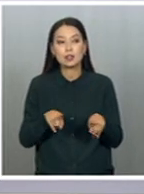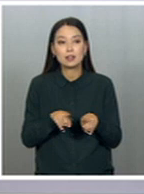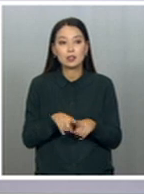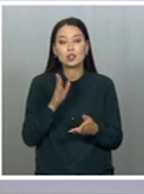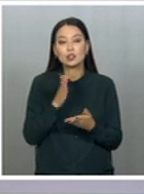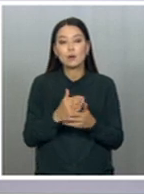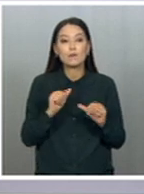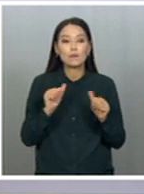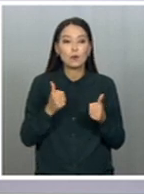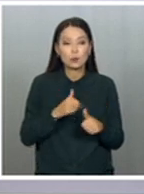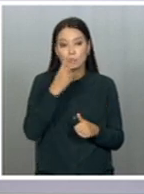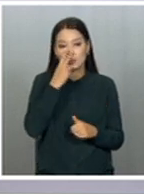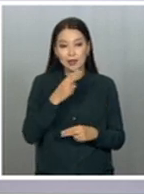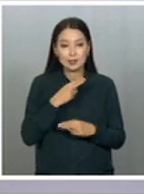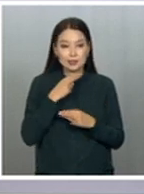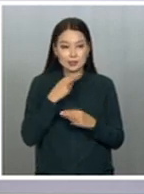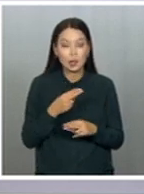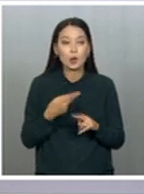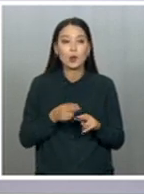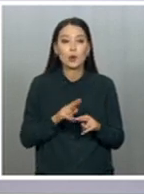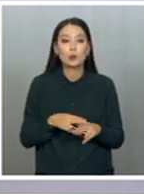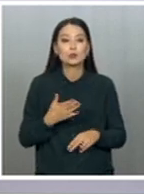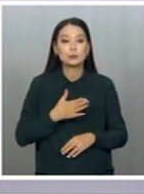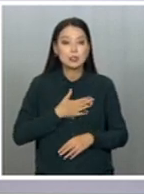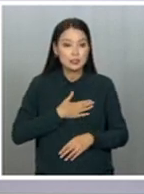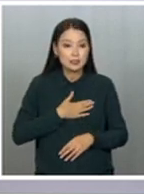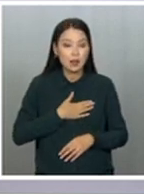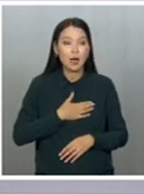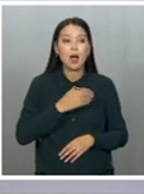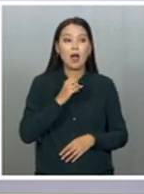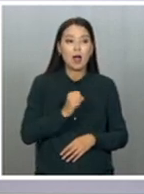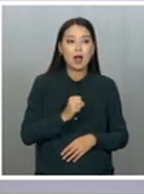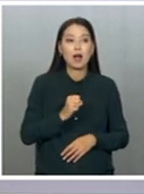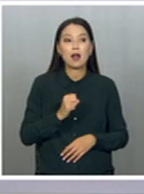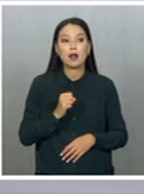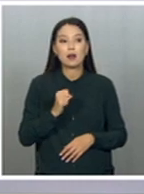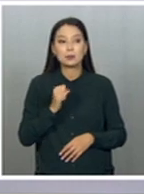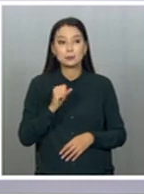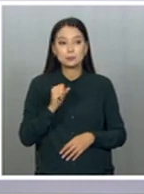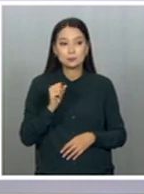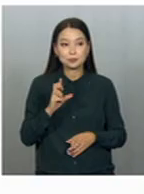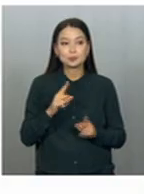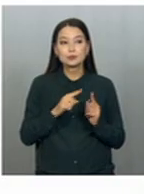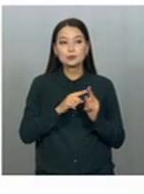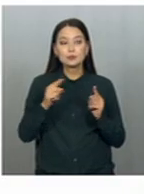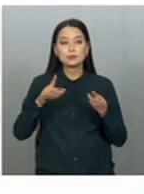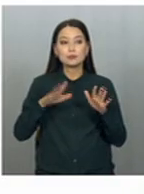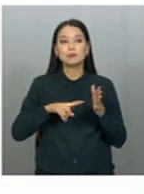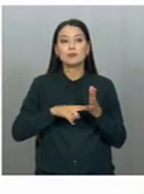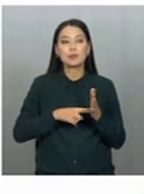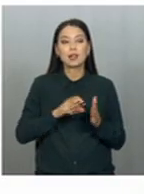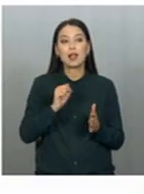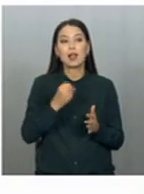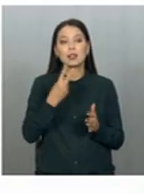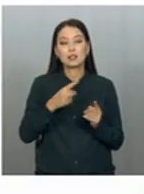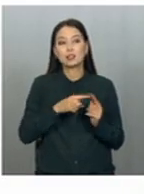теңдеуін табатын формуланы өтейік. Ол үшін бізге A1 координаттары x1, y1 болатын, A2